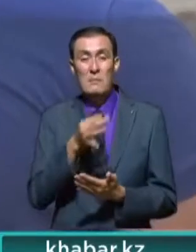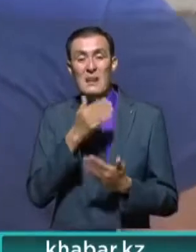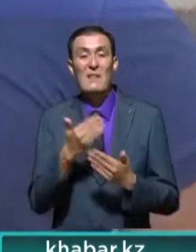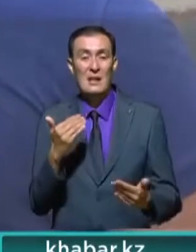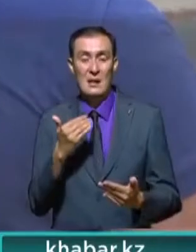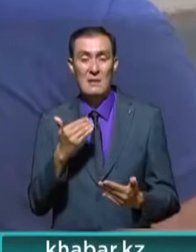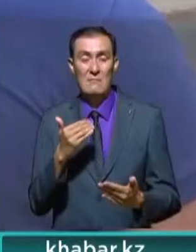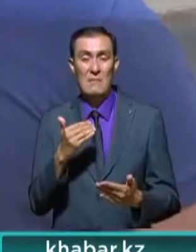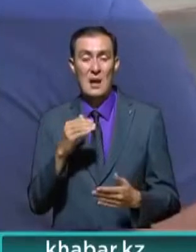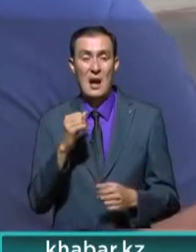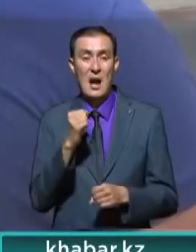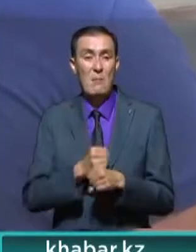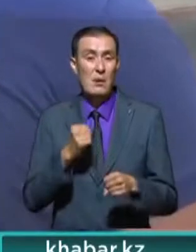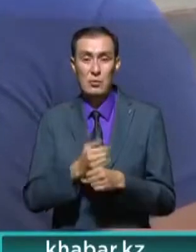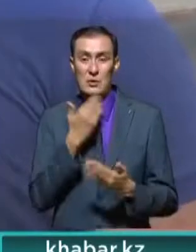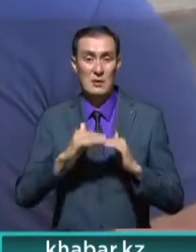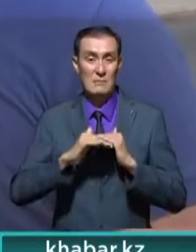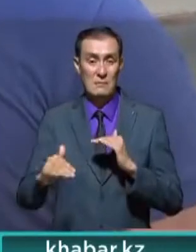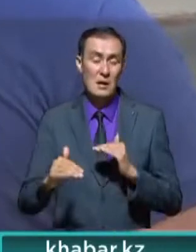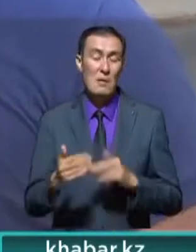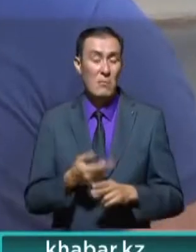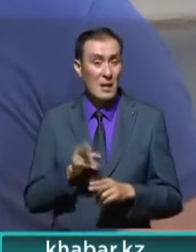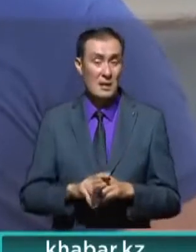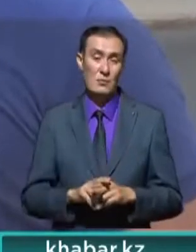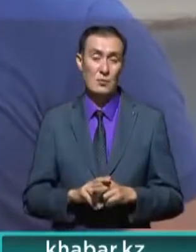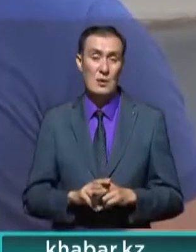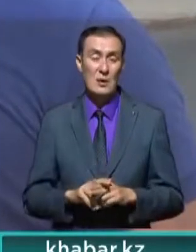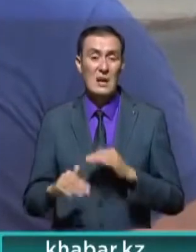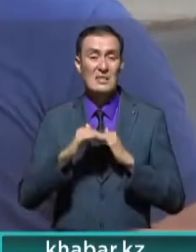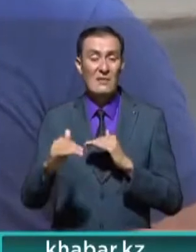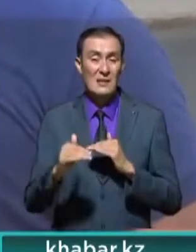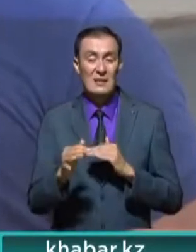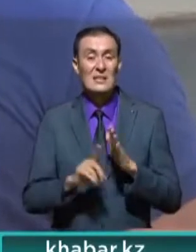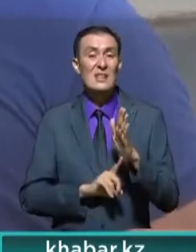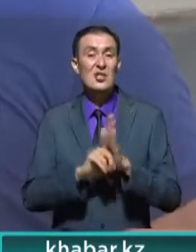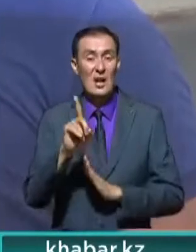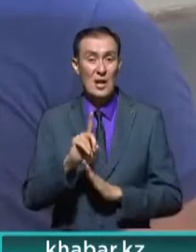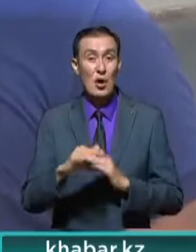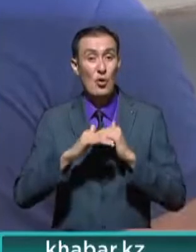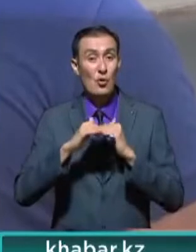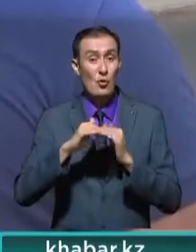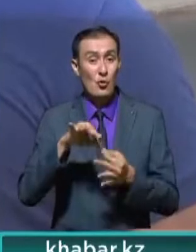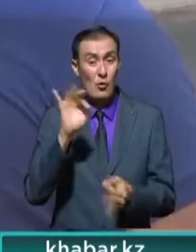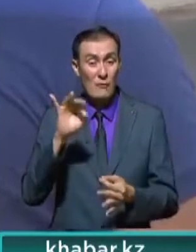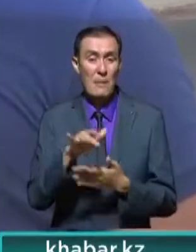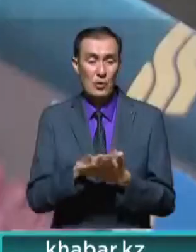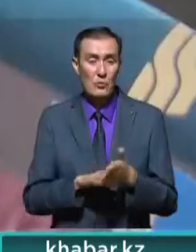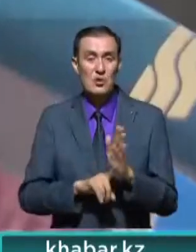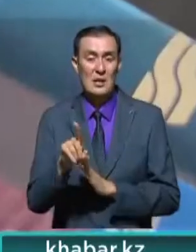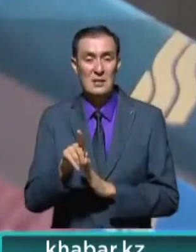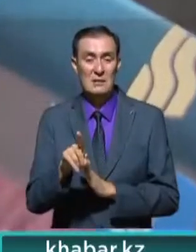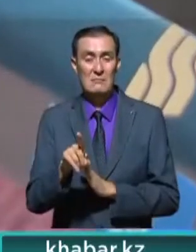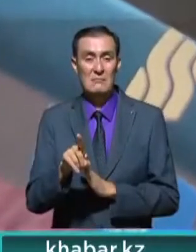обработки полотна, дорожного полотна. Соответственно, асфальт изначально ровный, а потом образуется